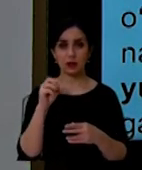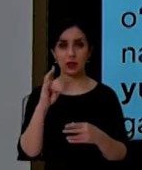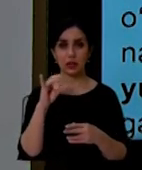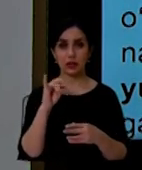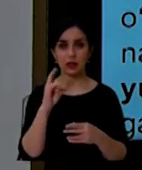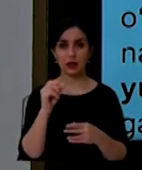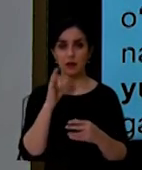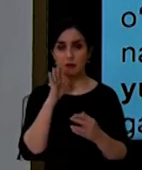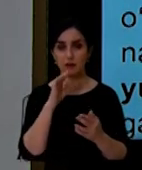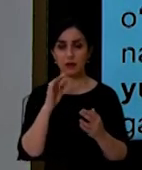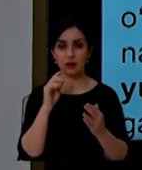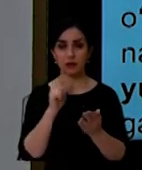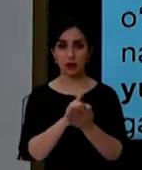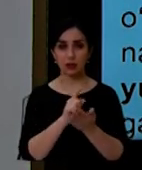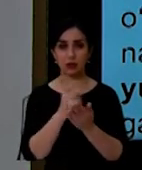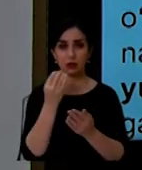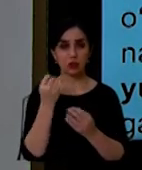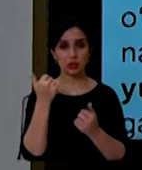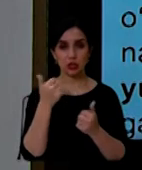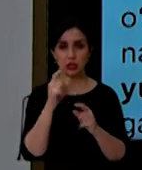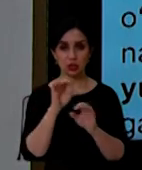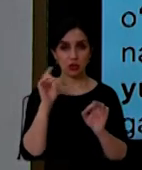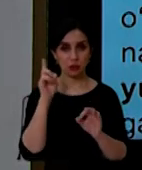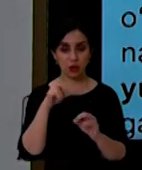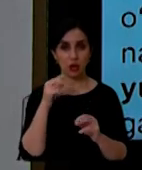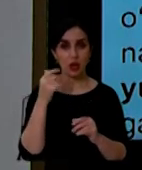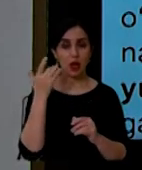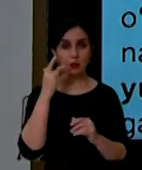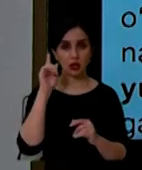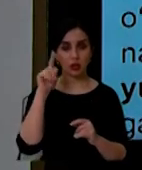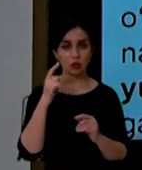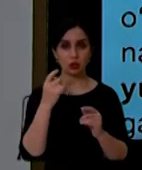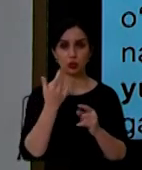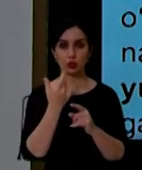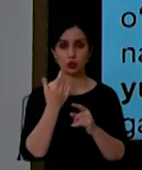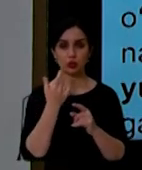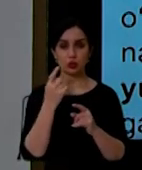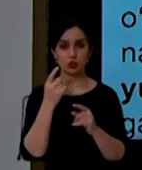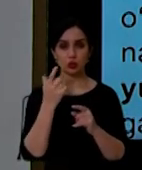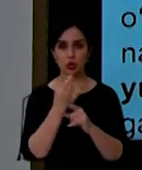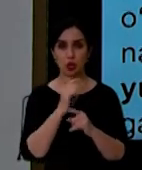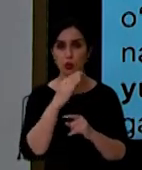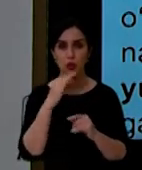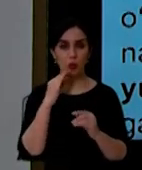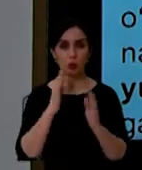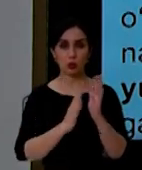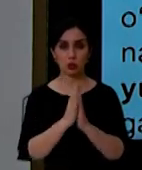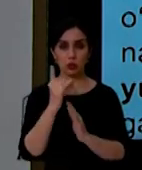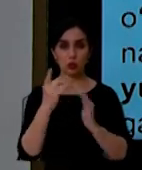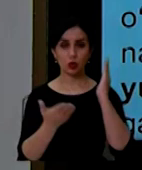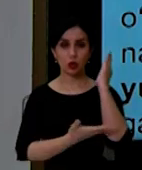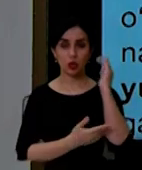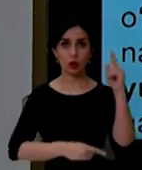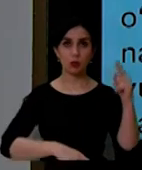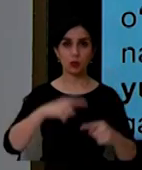əsəmlikni jüdəyəm yəxşi bələsiz. Amerika da jüdəyəm kəp əsədə, aynıqsa Kaliforniya şətədə. Bu darahətlərinin